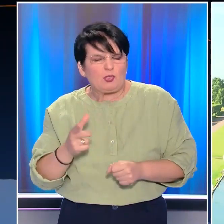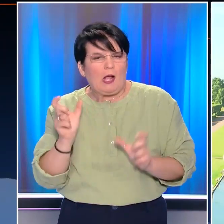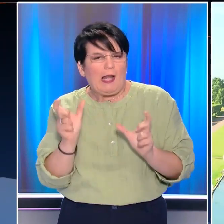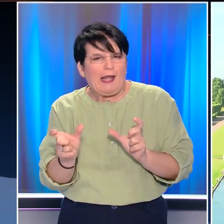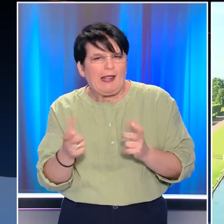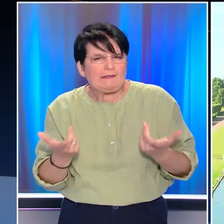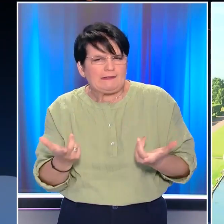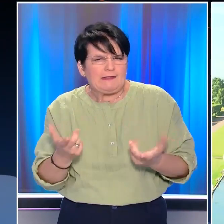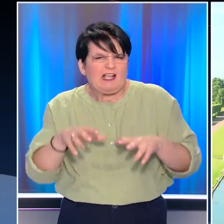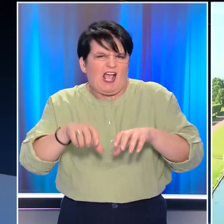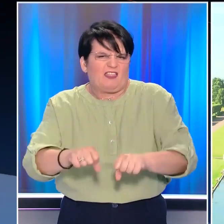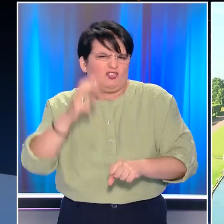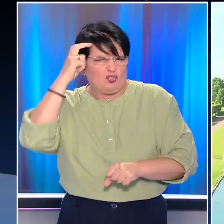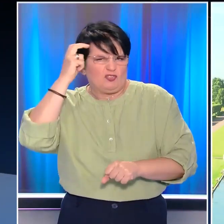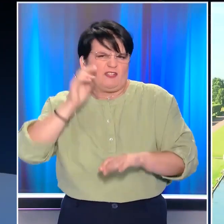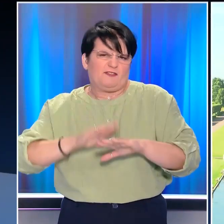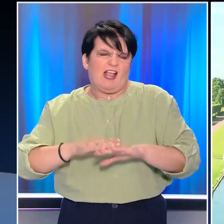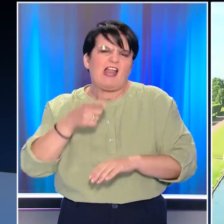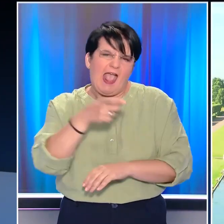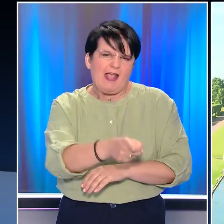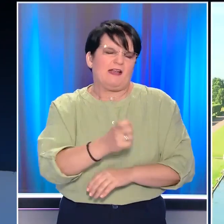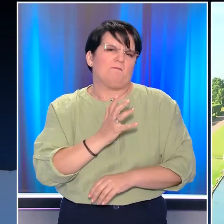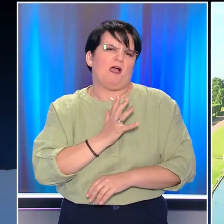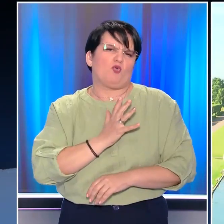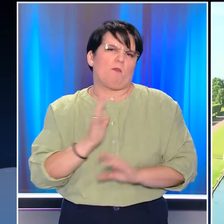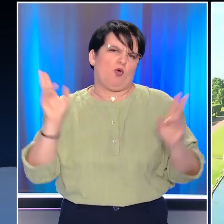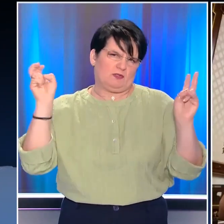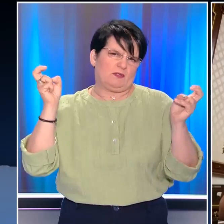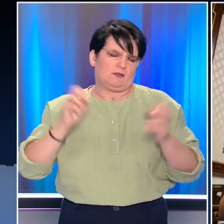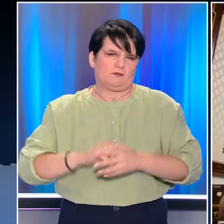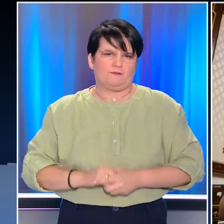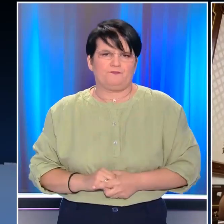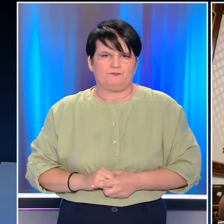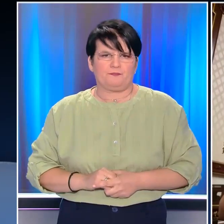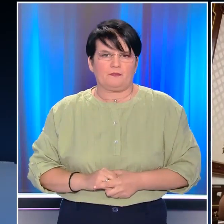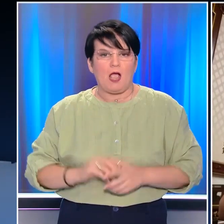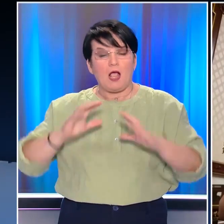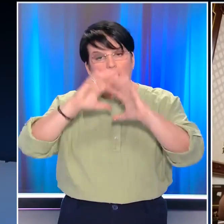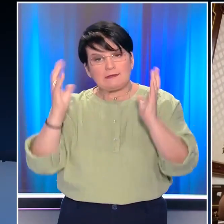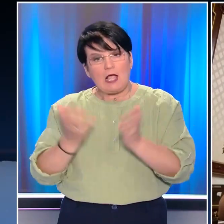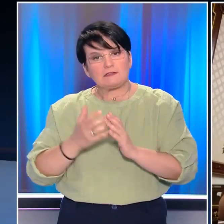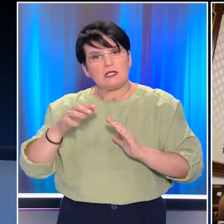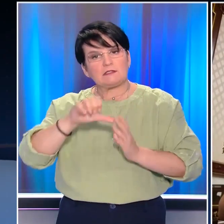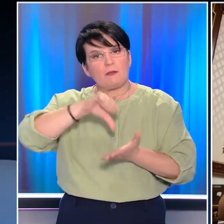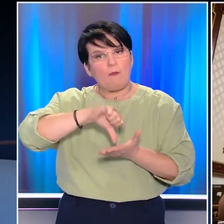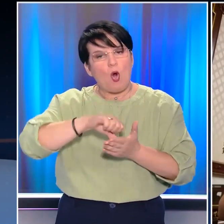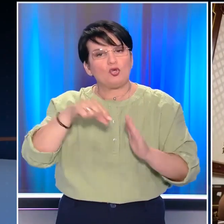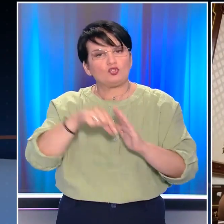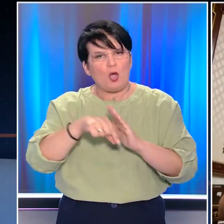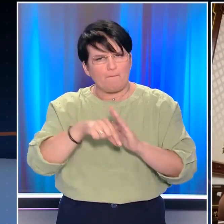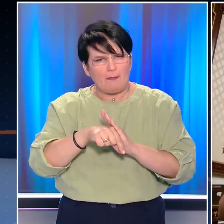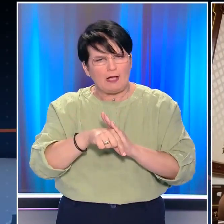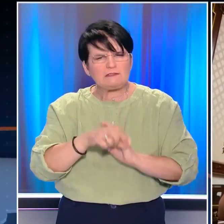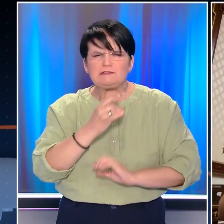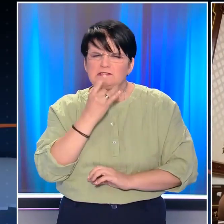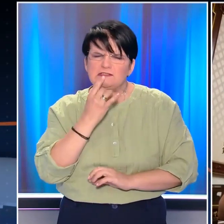режима нет другого определения, кроме как преступления против человечности. Ситуация на Донбассе залишается найбільш